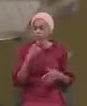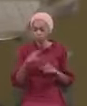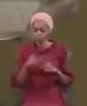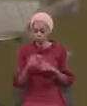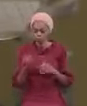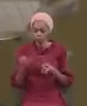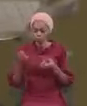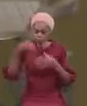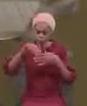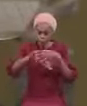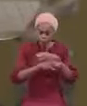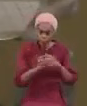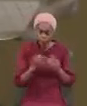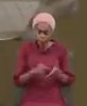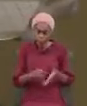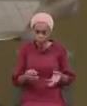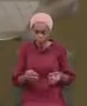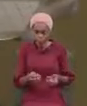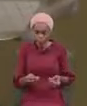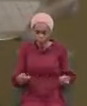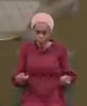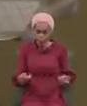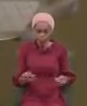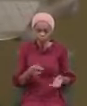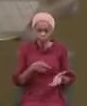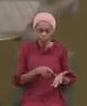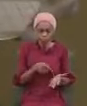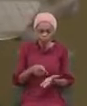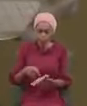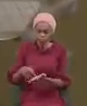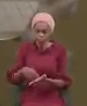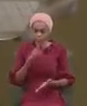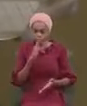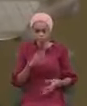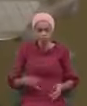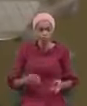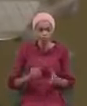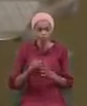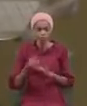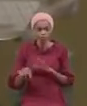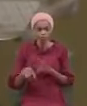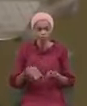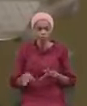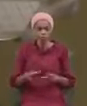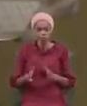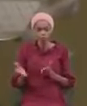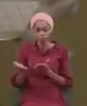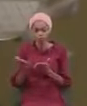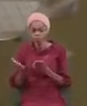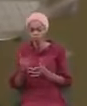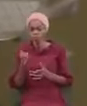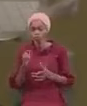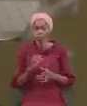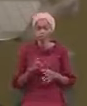voici comment vous devez rendre service vous devez ouvrir pour